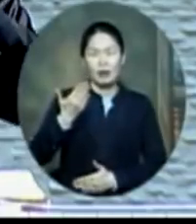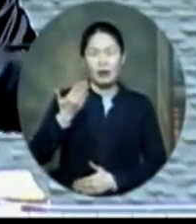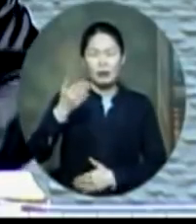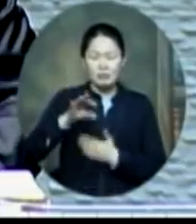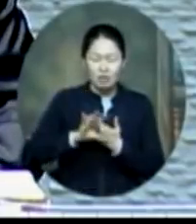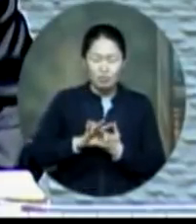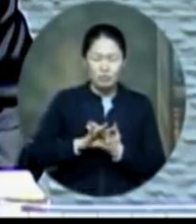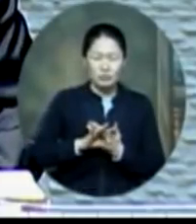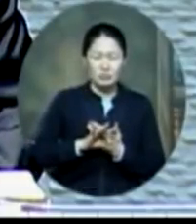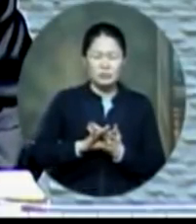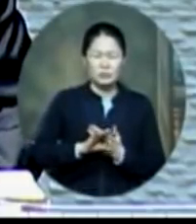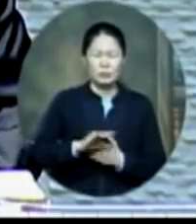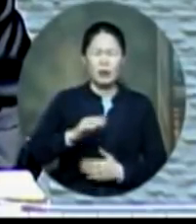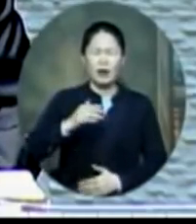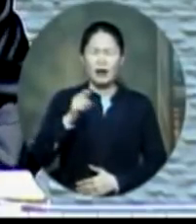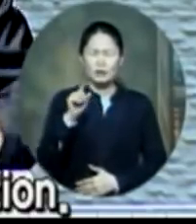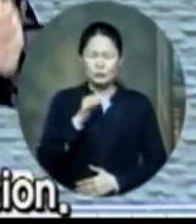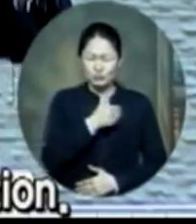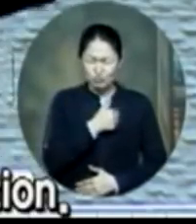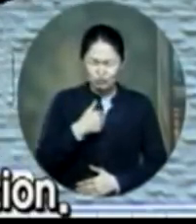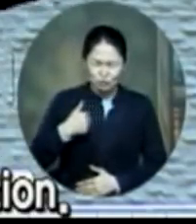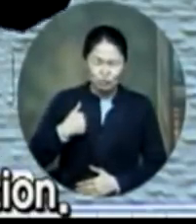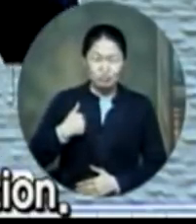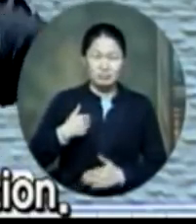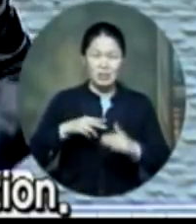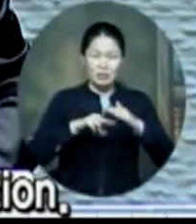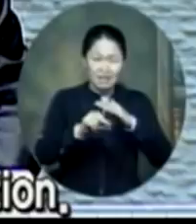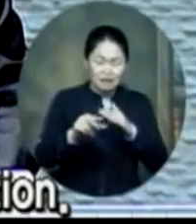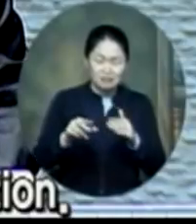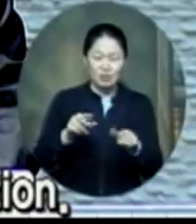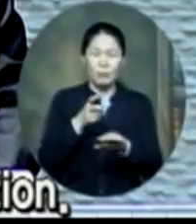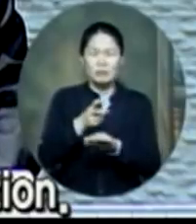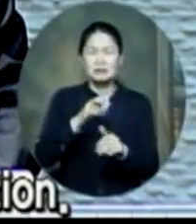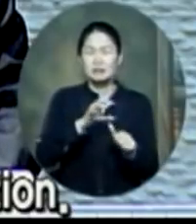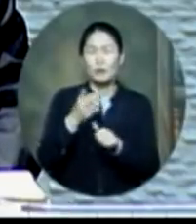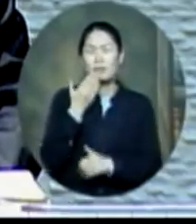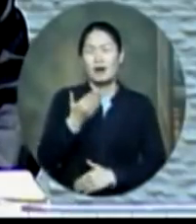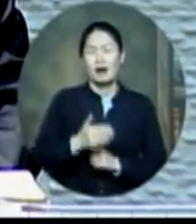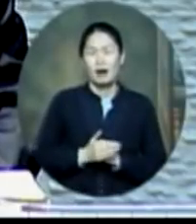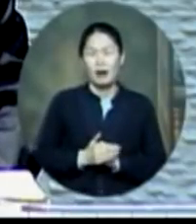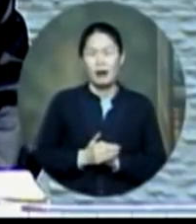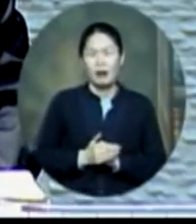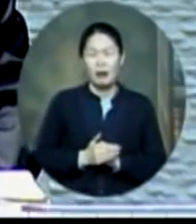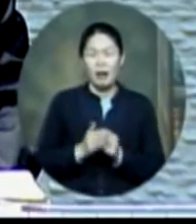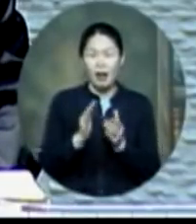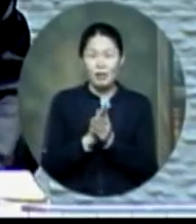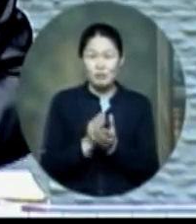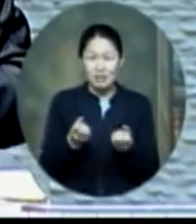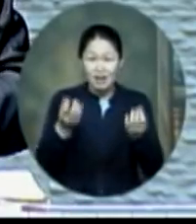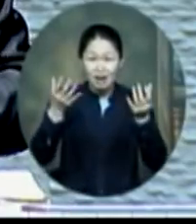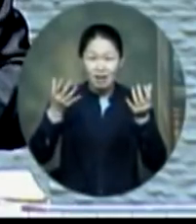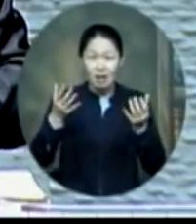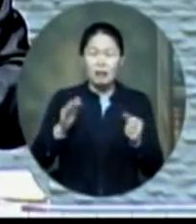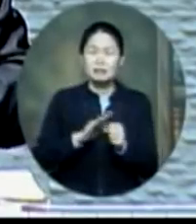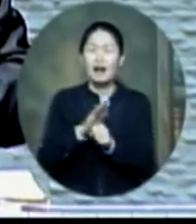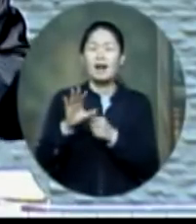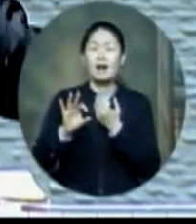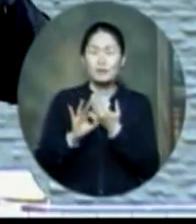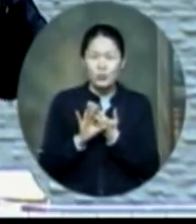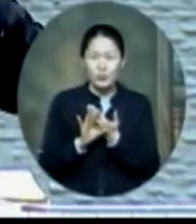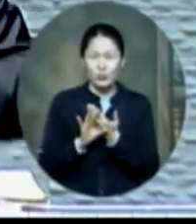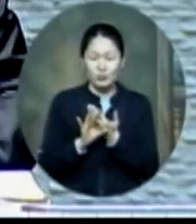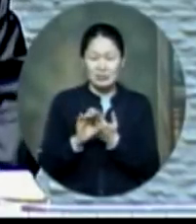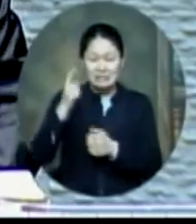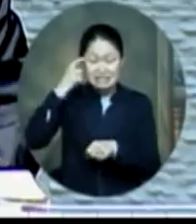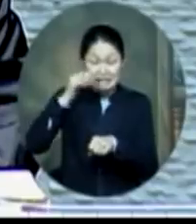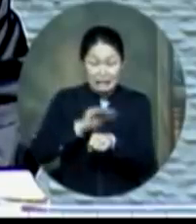얼마든지 대중교통을 이용할 수 있죠. 멀리다가 차 대고 올 수 있지요. 할렐루야. 사랑하면